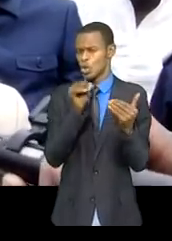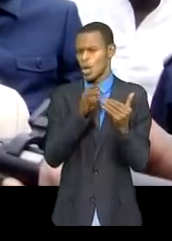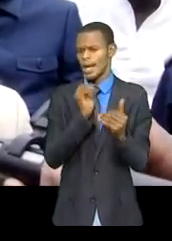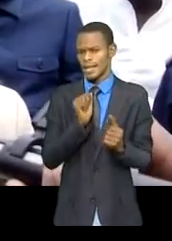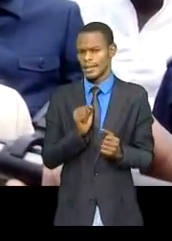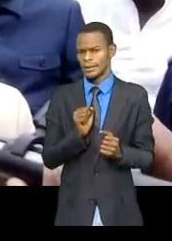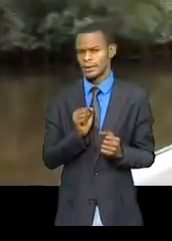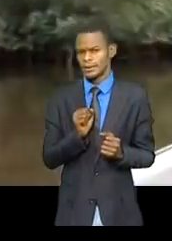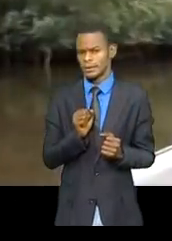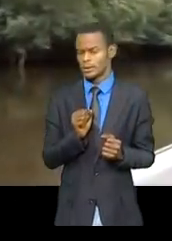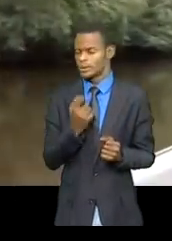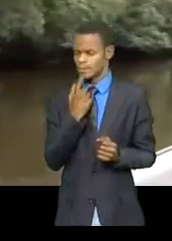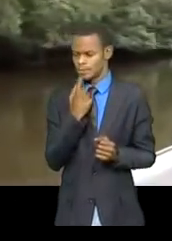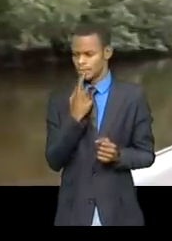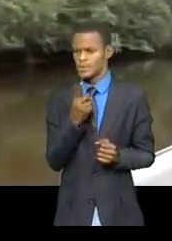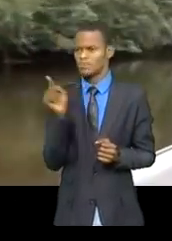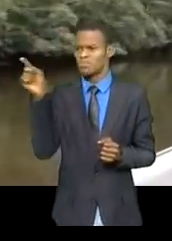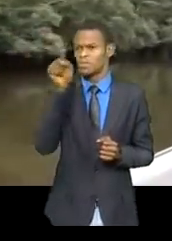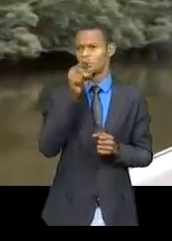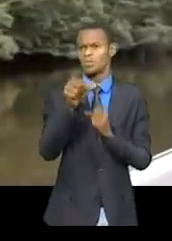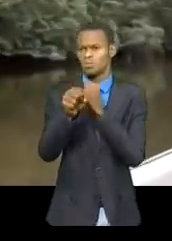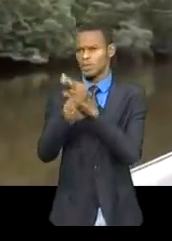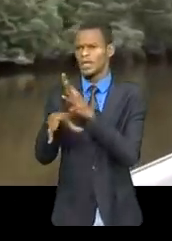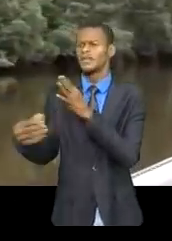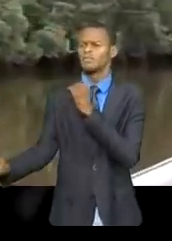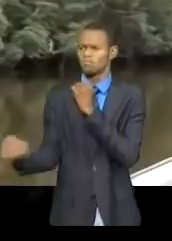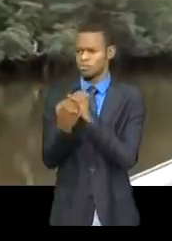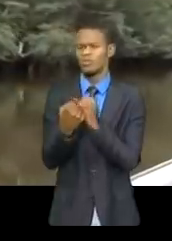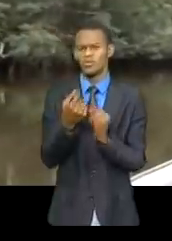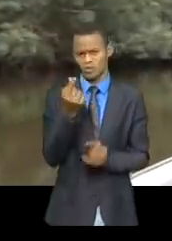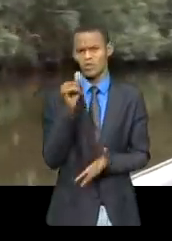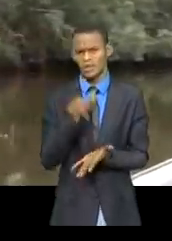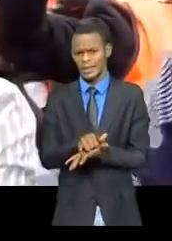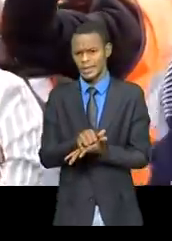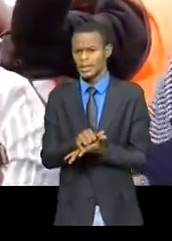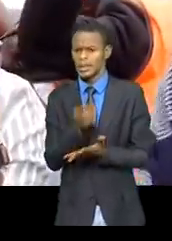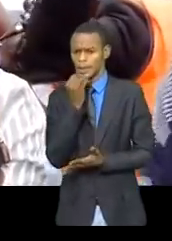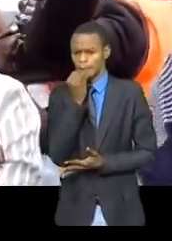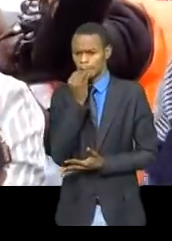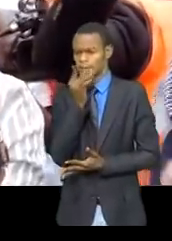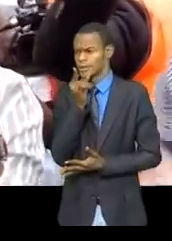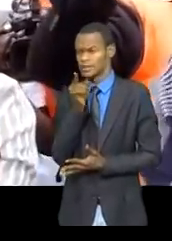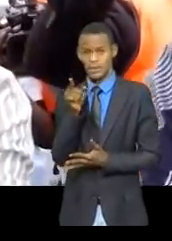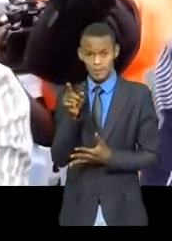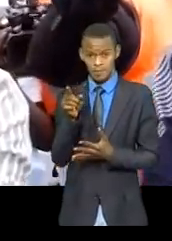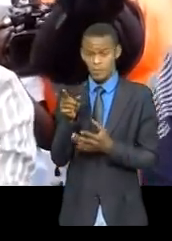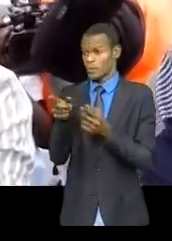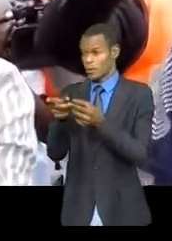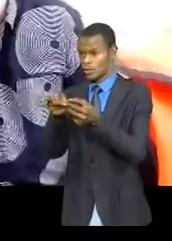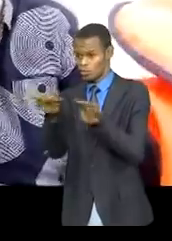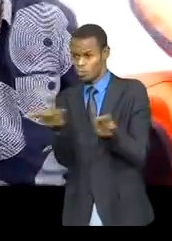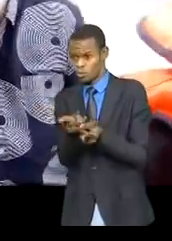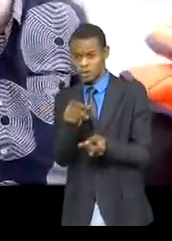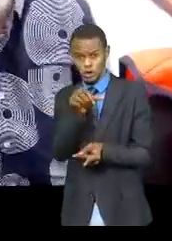de tutelle du tourisme. Les sites touristiques marins de mangrove figurent aussi dans le plan rénovateur de Moderon Simba. Le ministre du